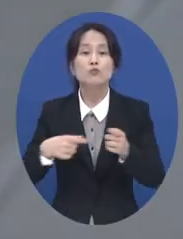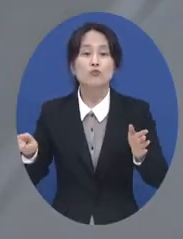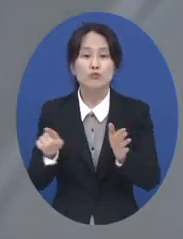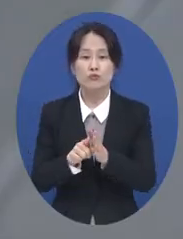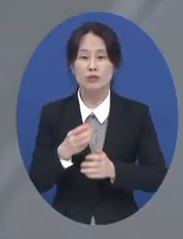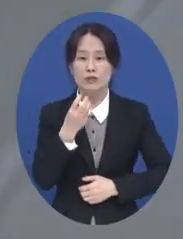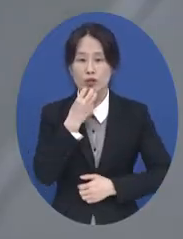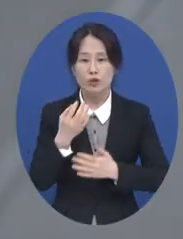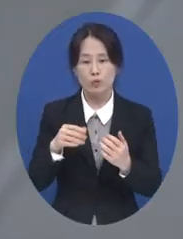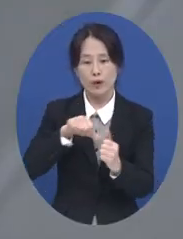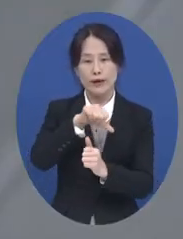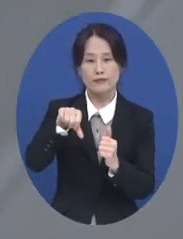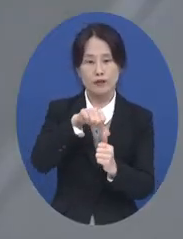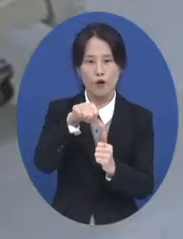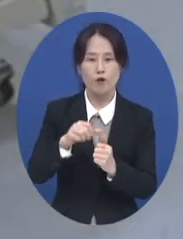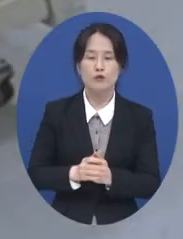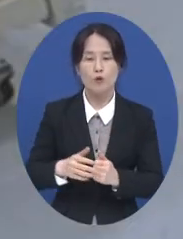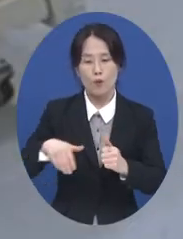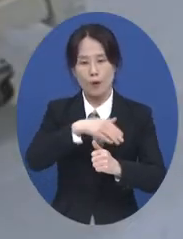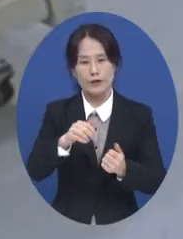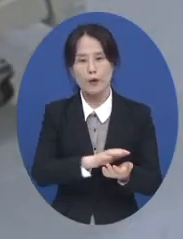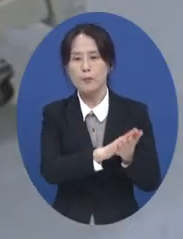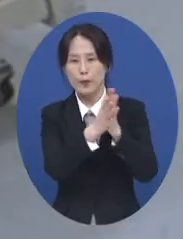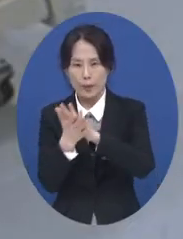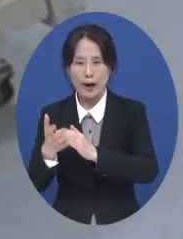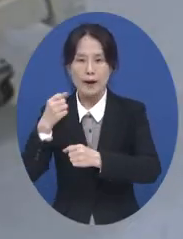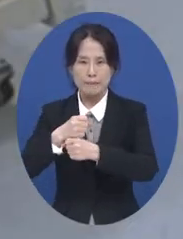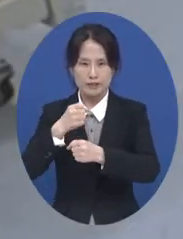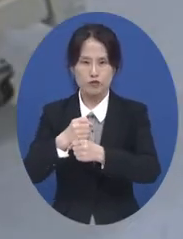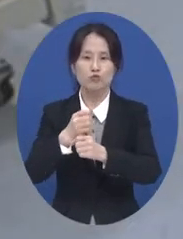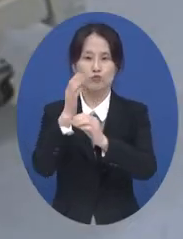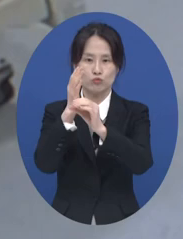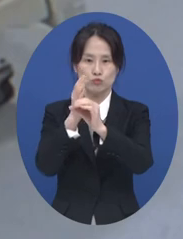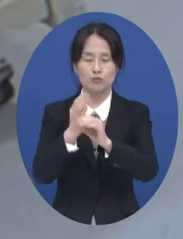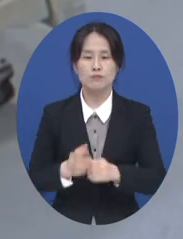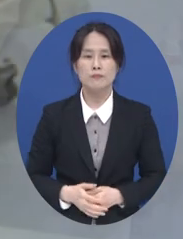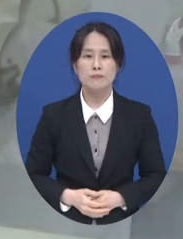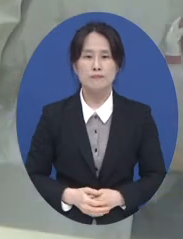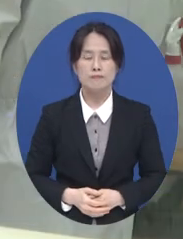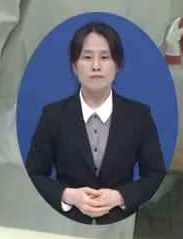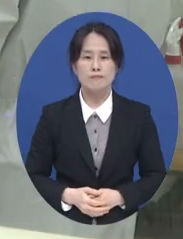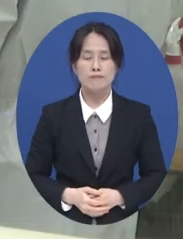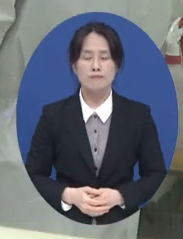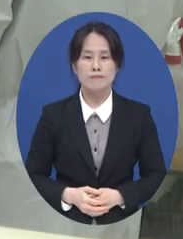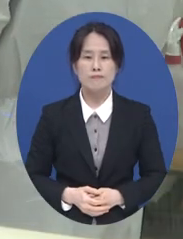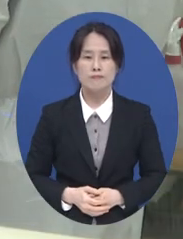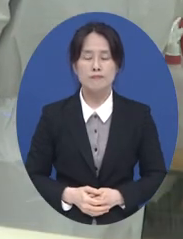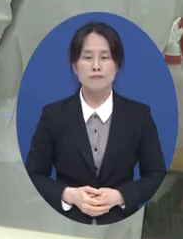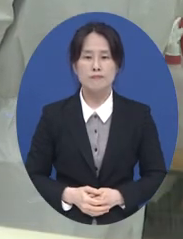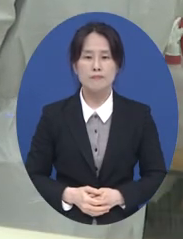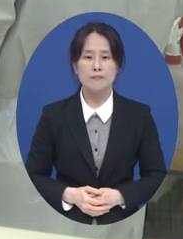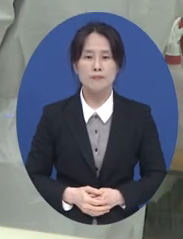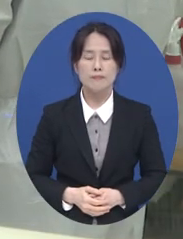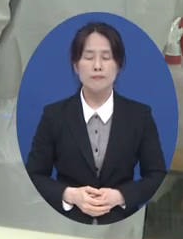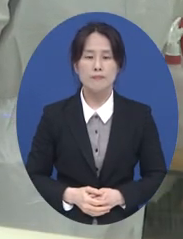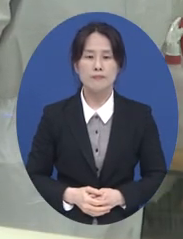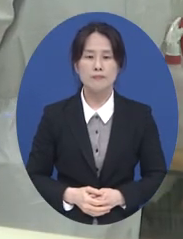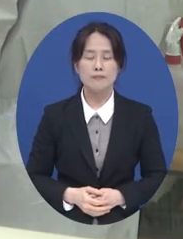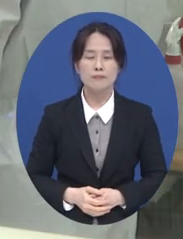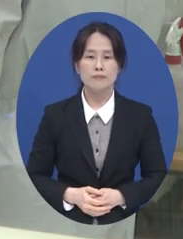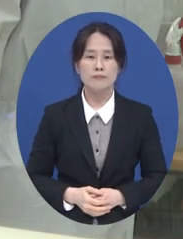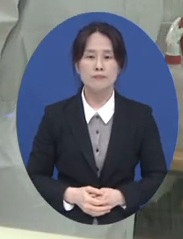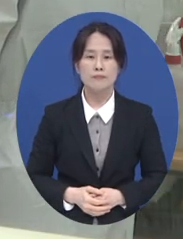수 있도록 경기도가 행정으로 환경 변화를 만들어가고 있습니다. 경기지TV 최지연입니다.